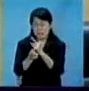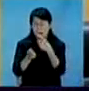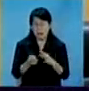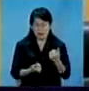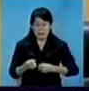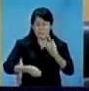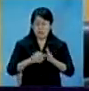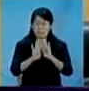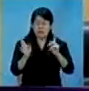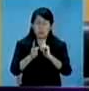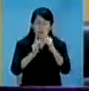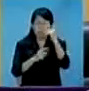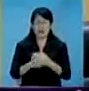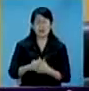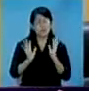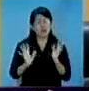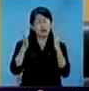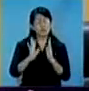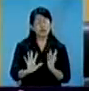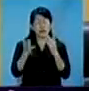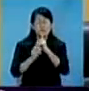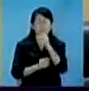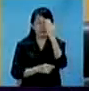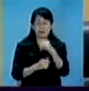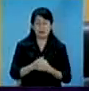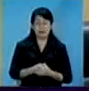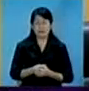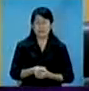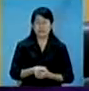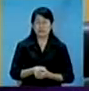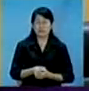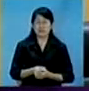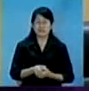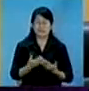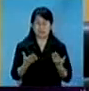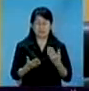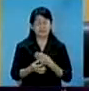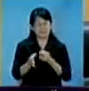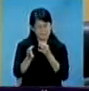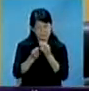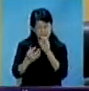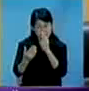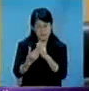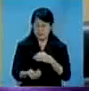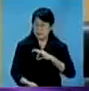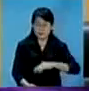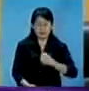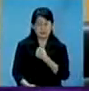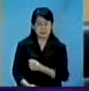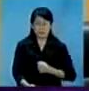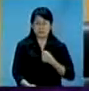ให้เห็นว่ามีคนสูญหายจริงในเหตุการณ์คราวนี้นี่เป็นเรื่องที่ผมต้องเรียนกับท่านว่าผมเสียใจจริ